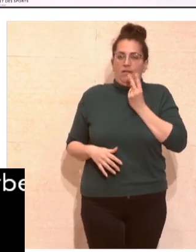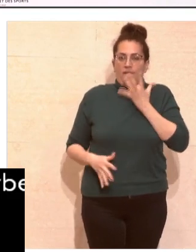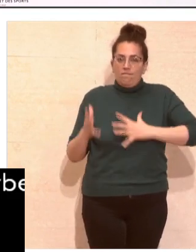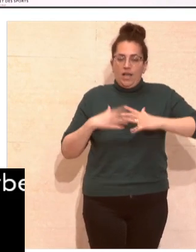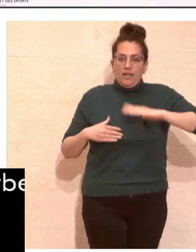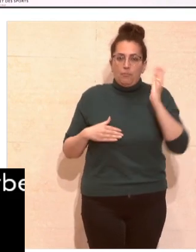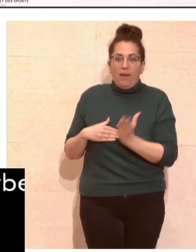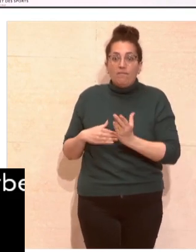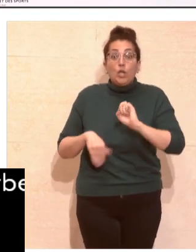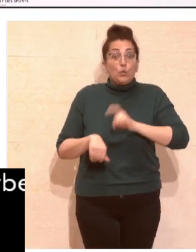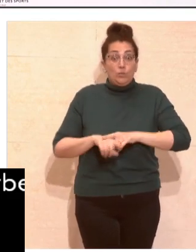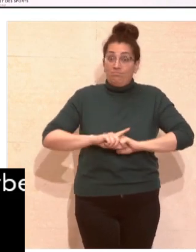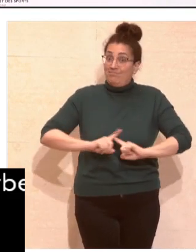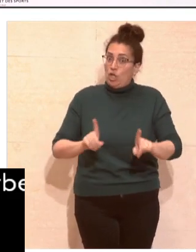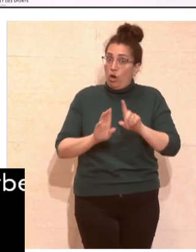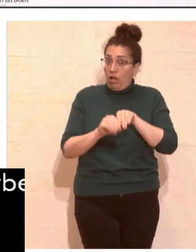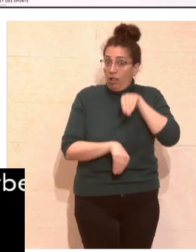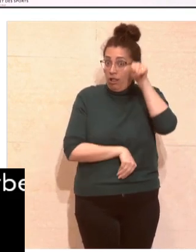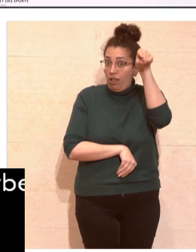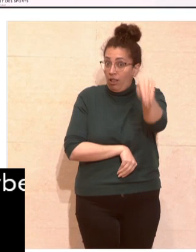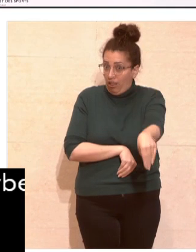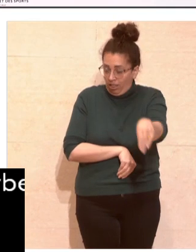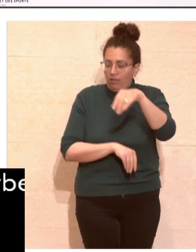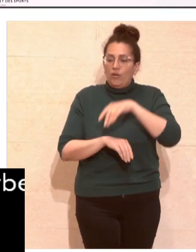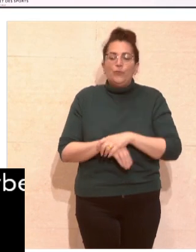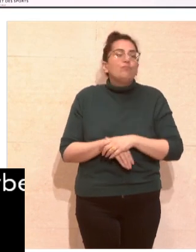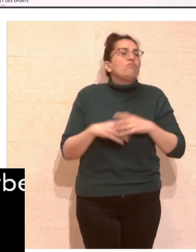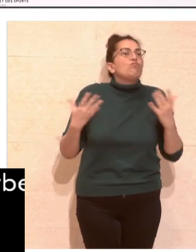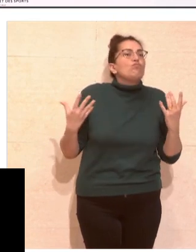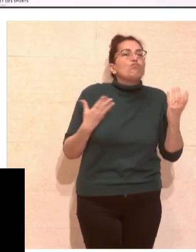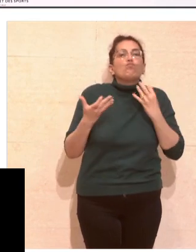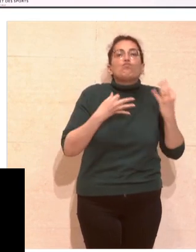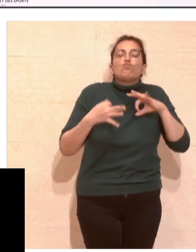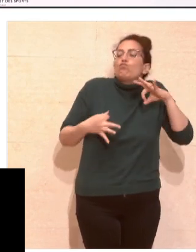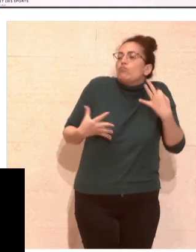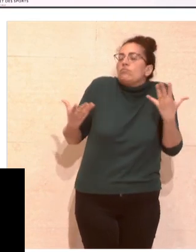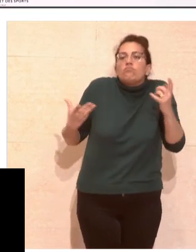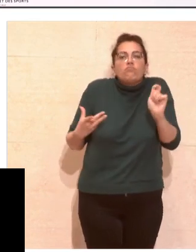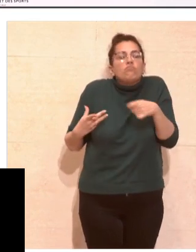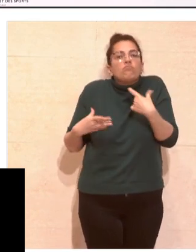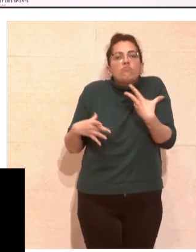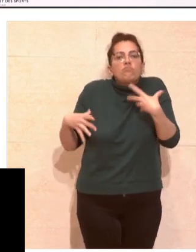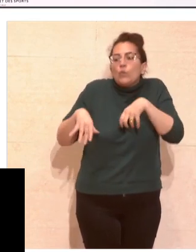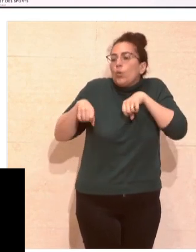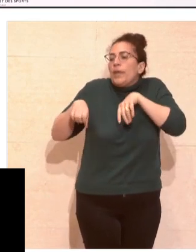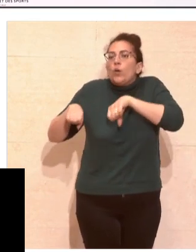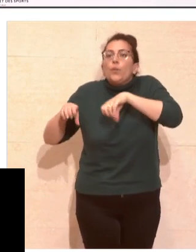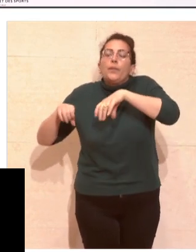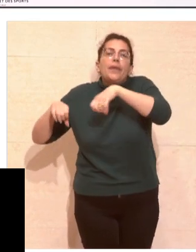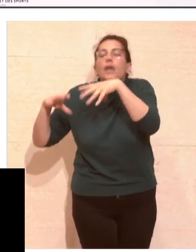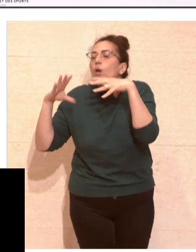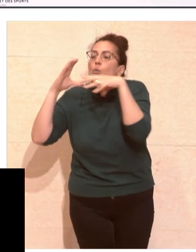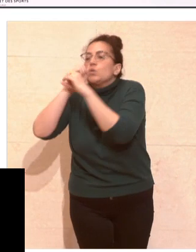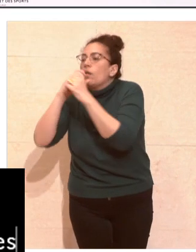fatigué. Alors on pourrait dire, plus on passe de temps à faire quelque chose, que ce soit les écrans, un bouquin ou